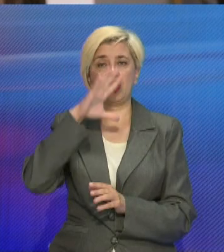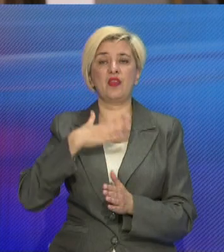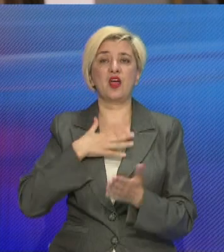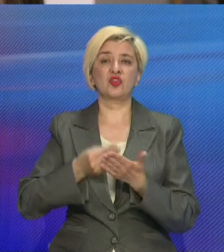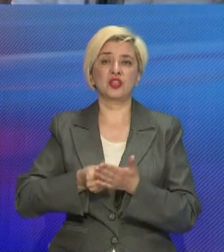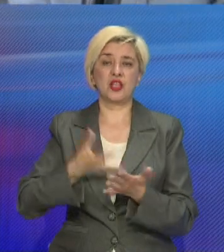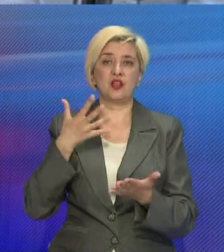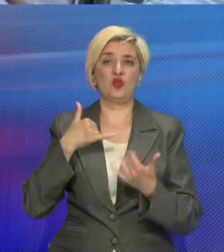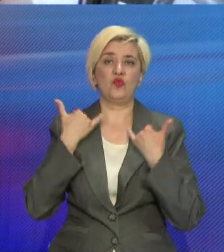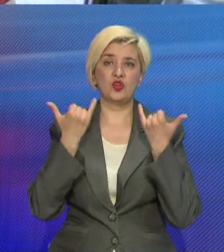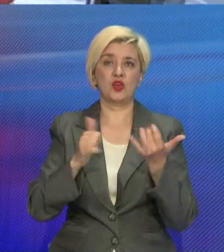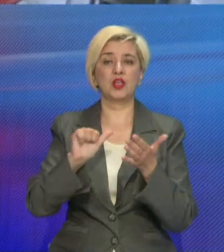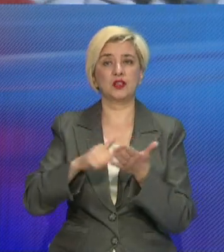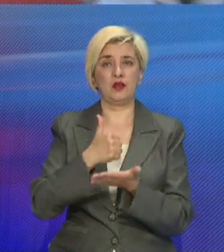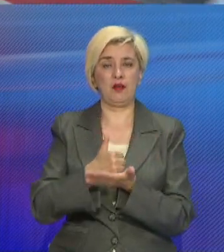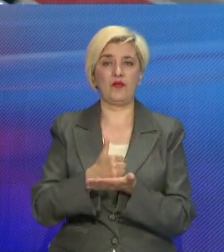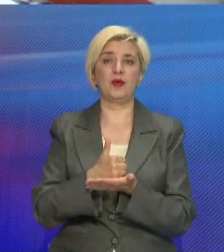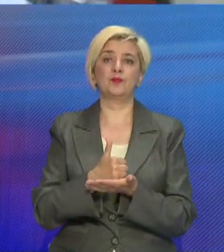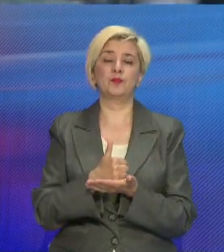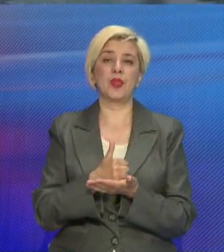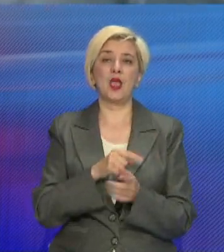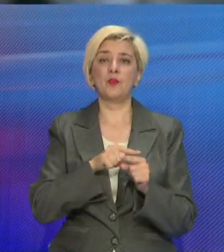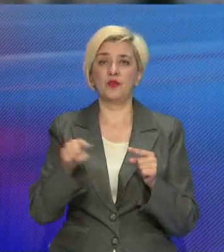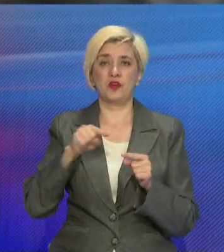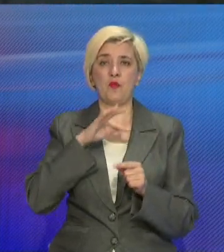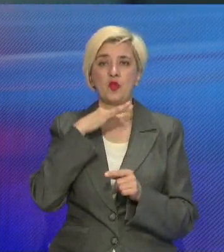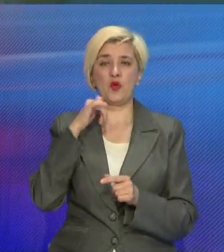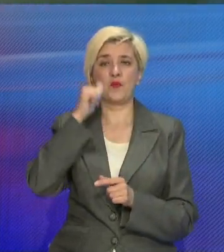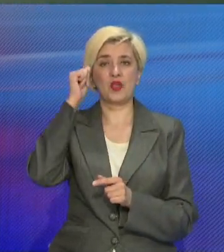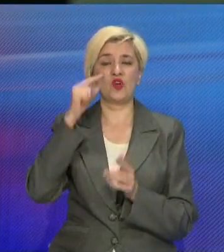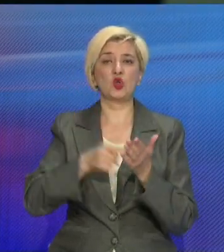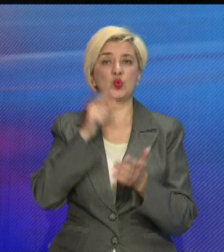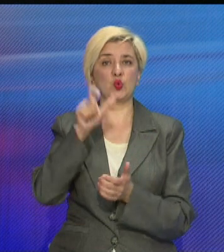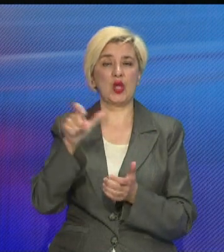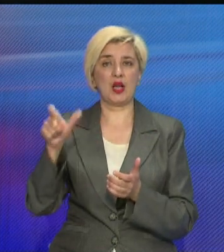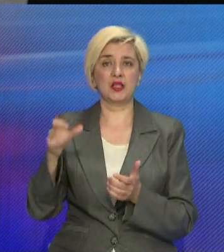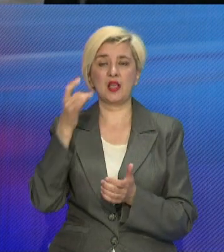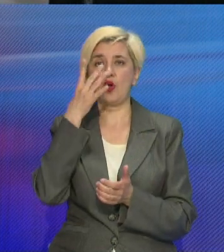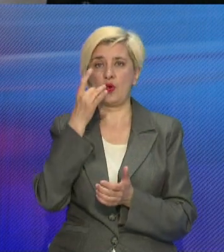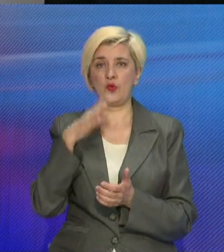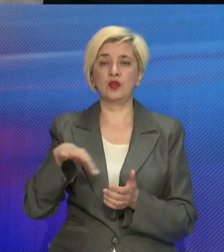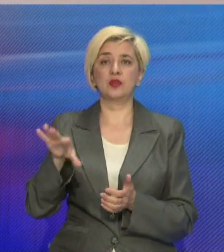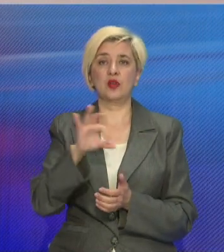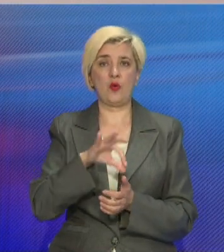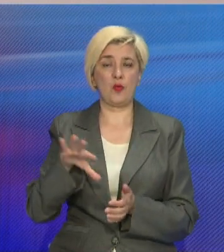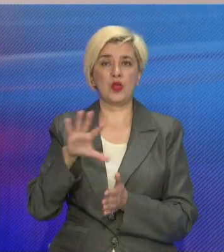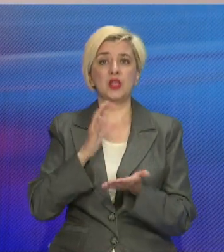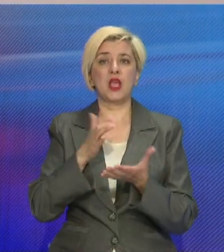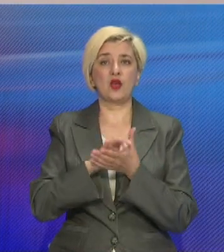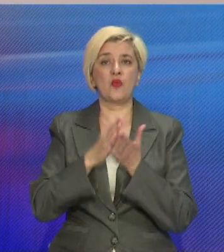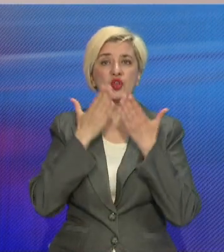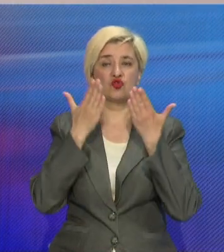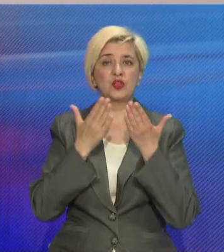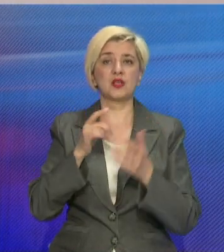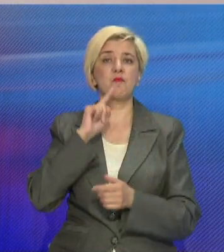Вот это самое главное. На протягу многих месяцев журналисты прынёмання, у тым ліку районных газет, знаёмілі чытачоў с молодыми,